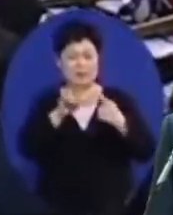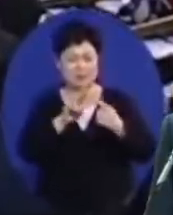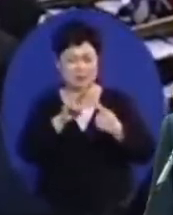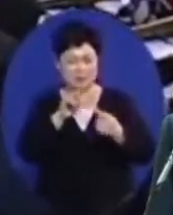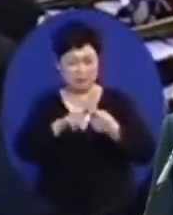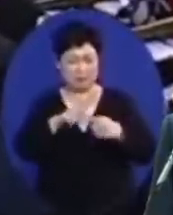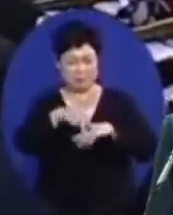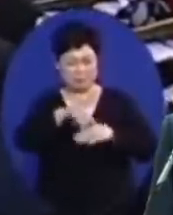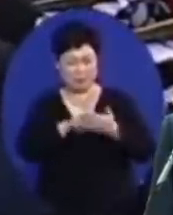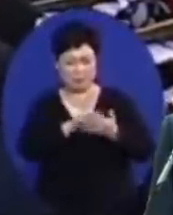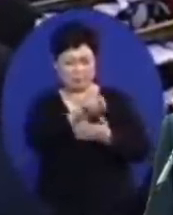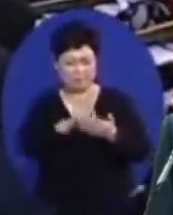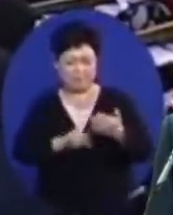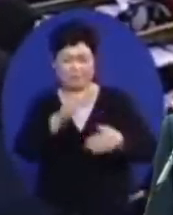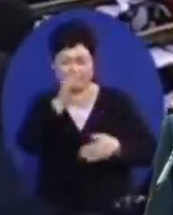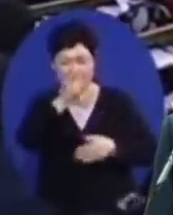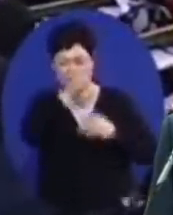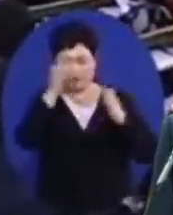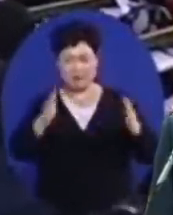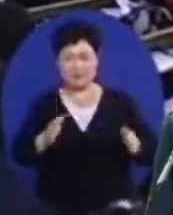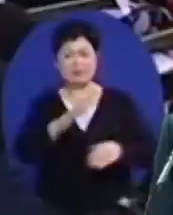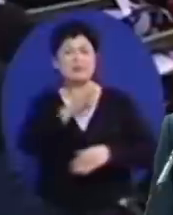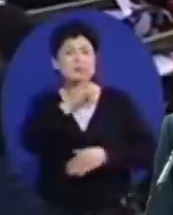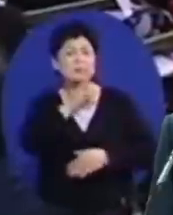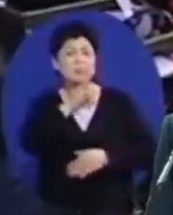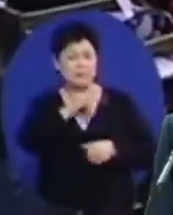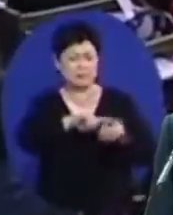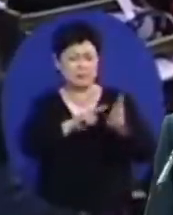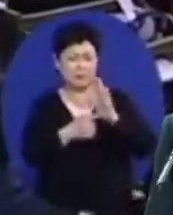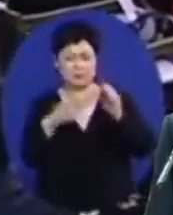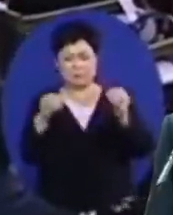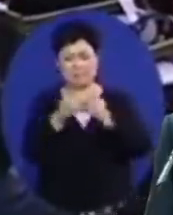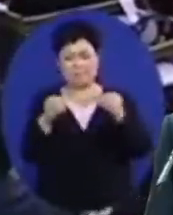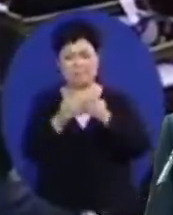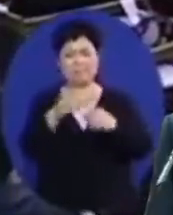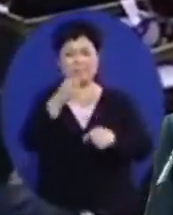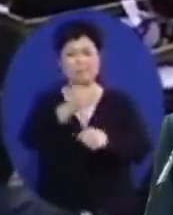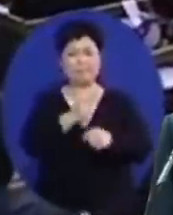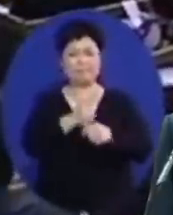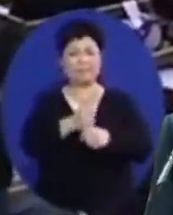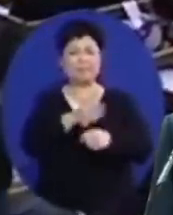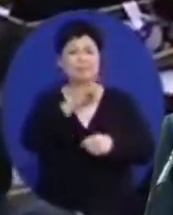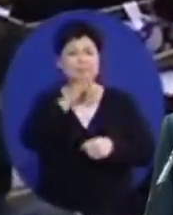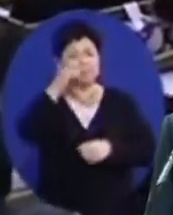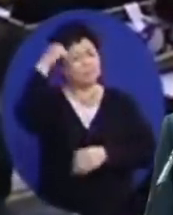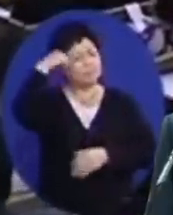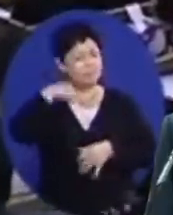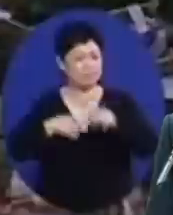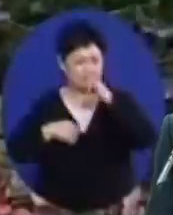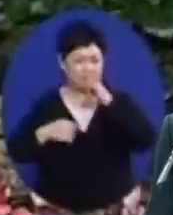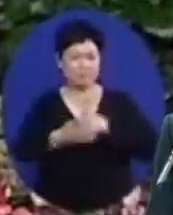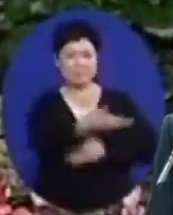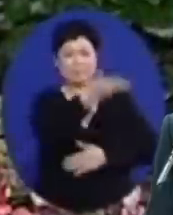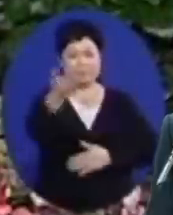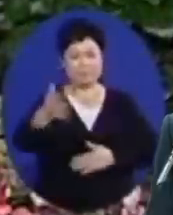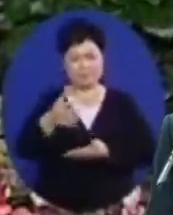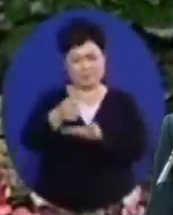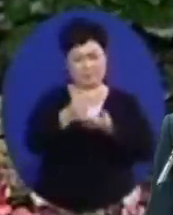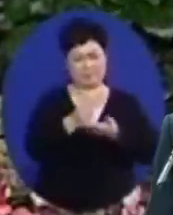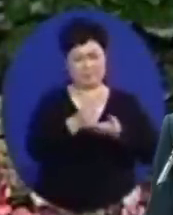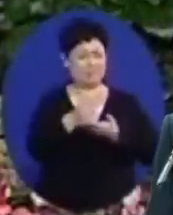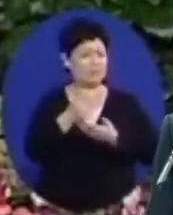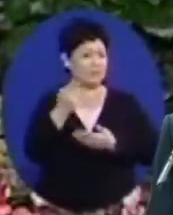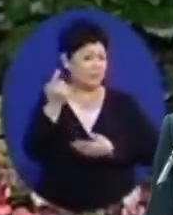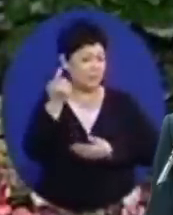담았는데 인생이란 물거품이란 제목으로 시를 적었는데 굉장히 인상적이어서 제가 여러분께 가져 나왔습니다.